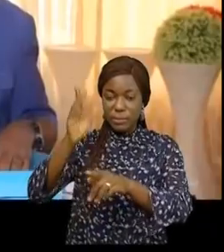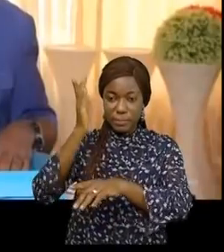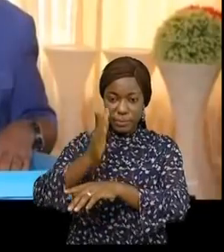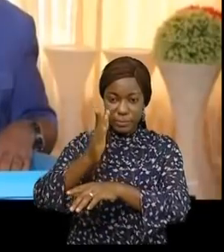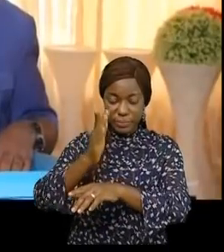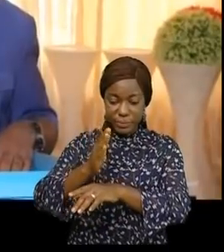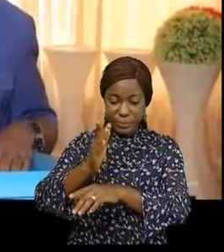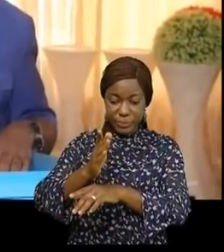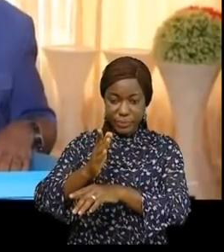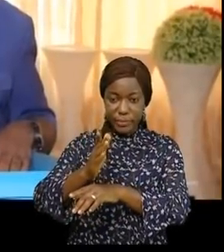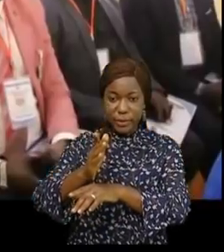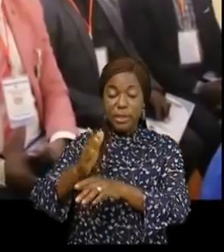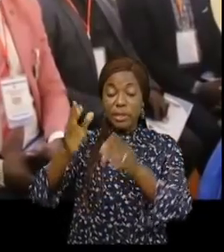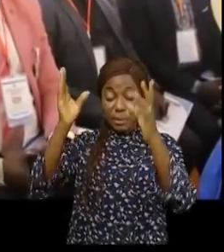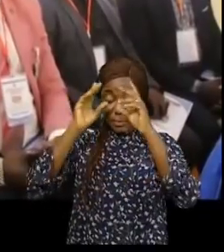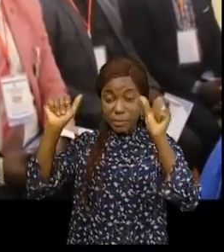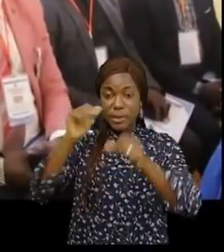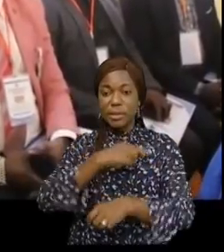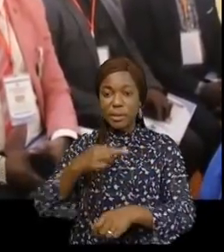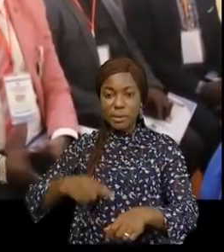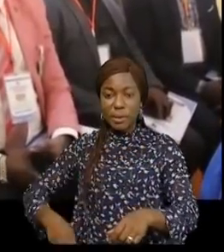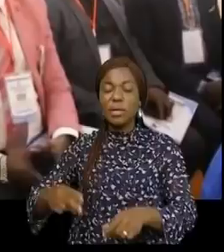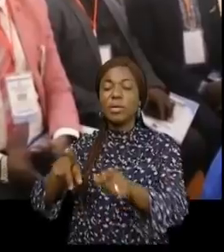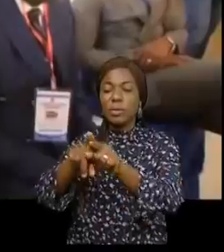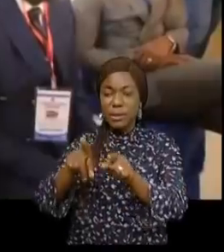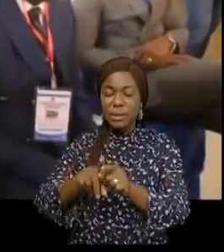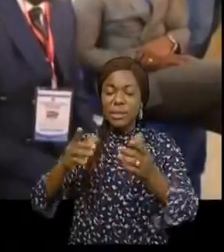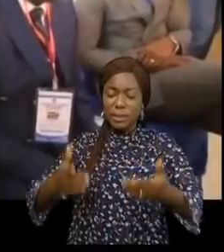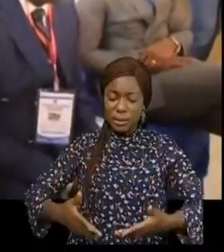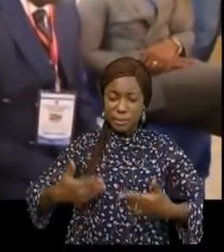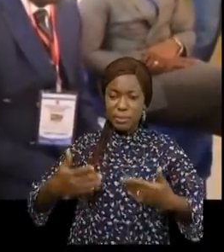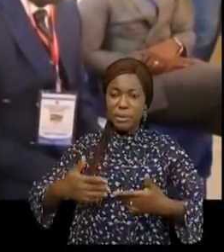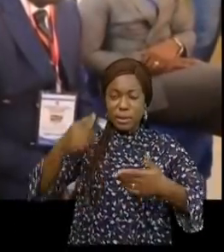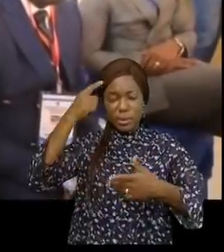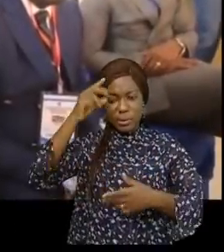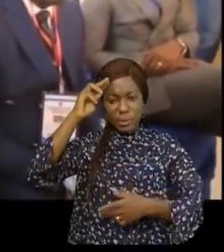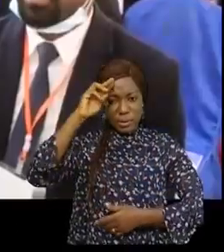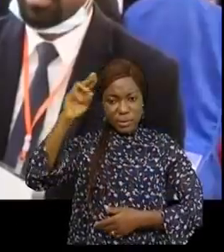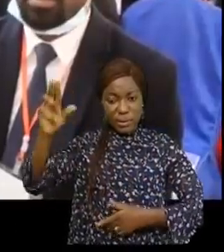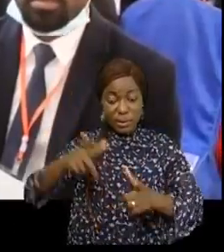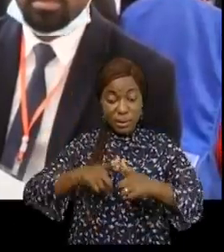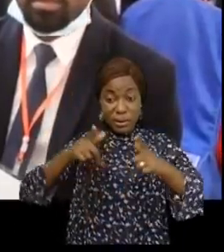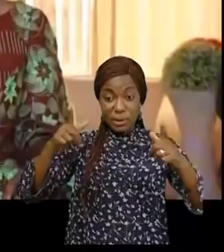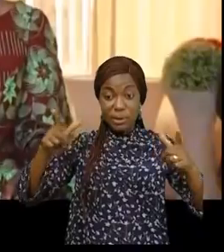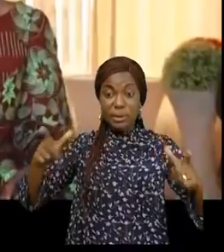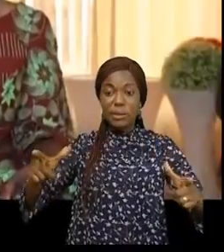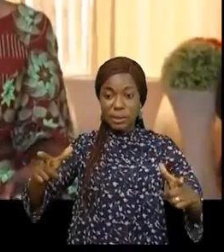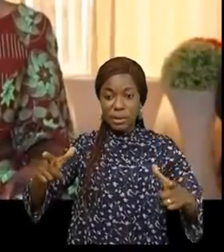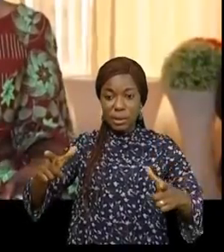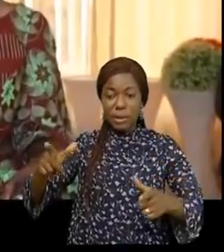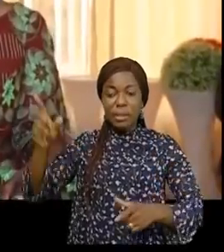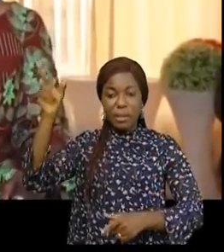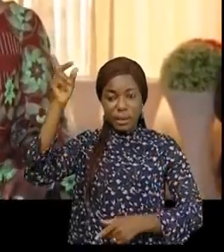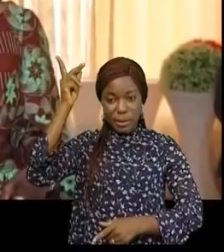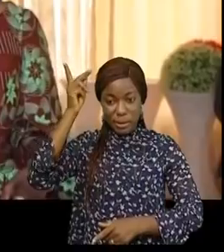recherche scientifique a loué cette initiative et la longueur d'avance des universités du Grand Katanga. Pour sa part, Fifimasu Kasaini